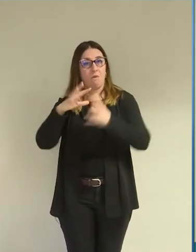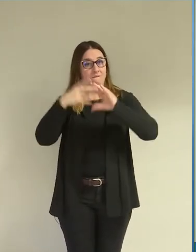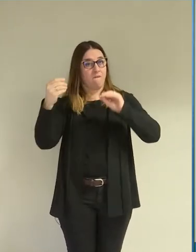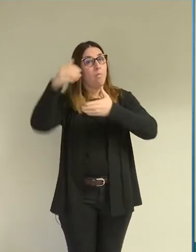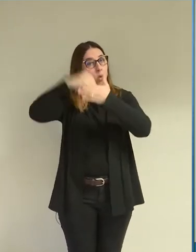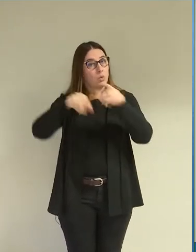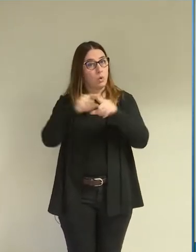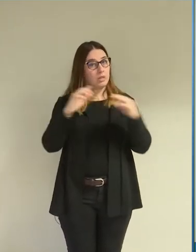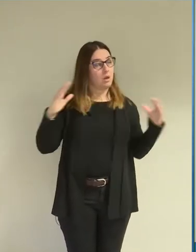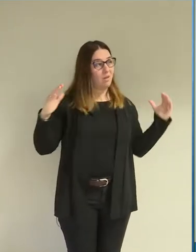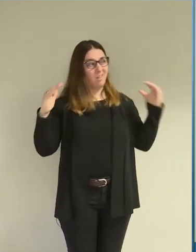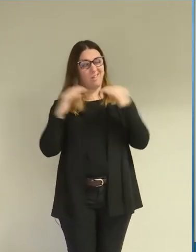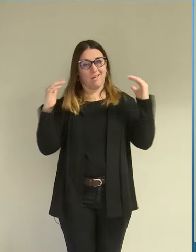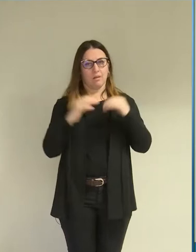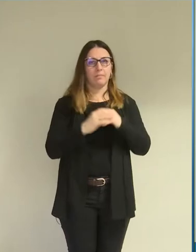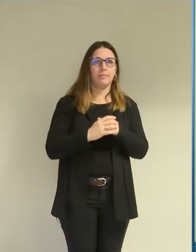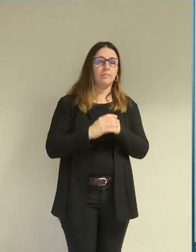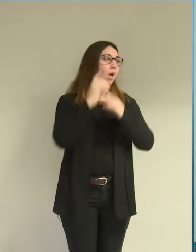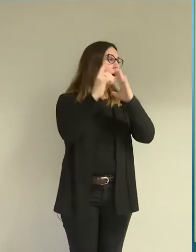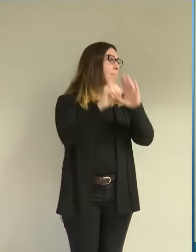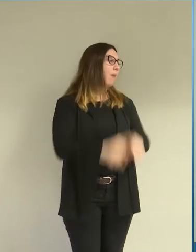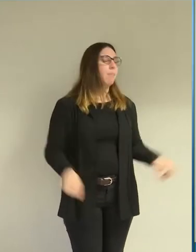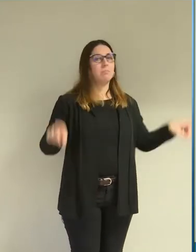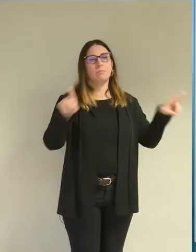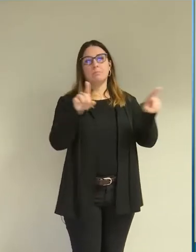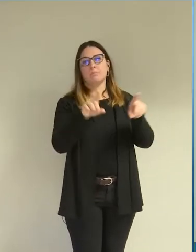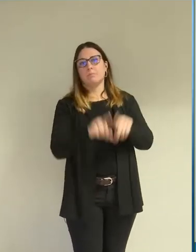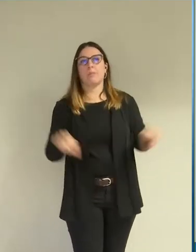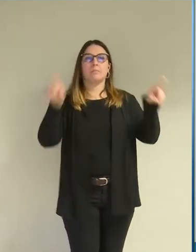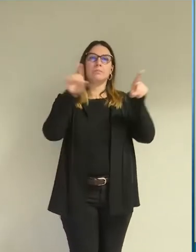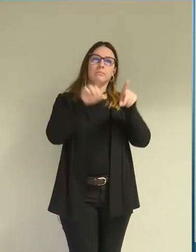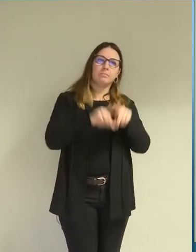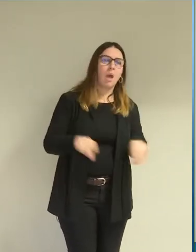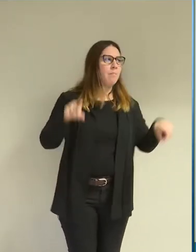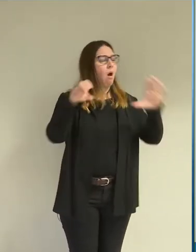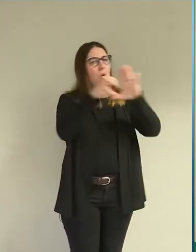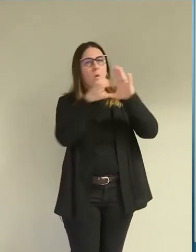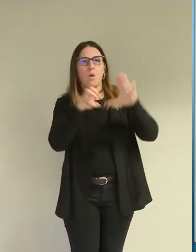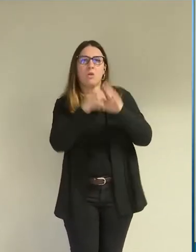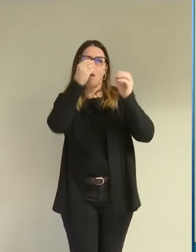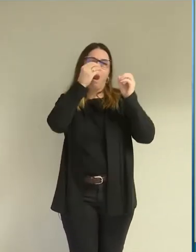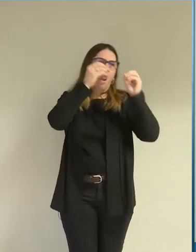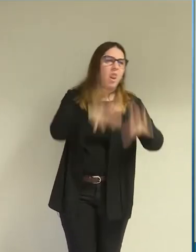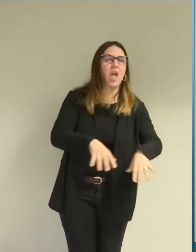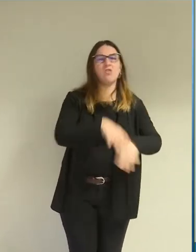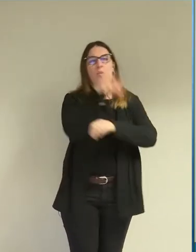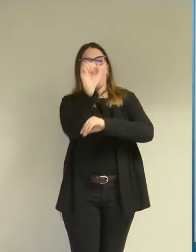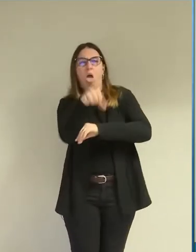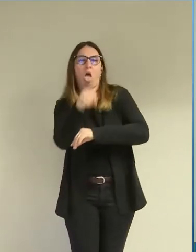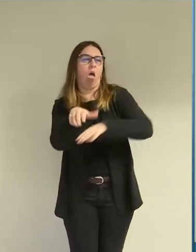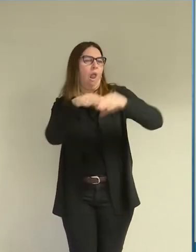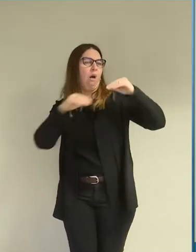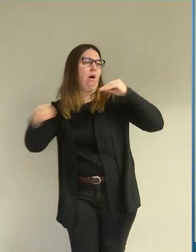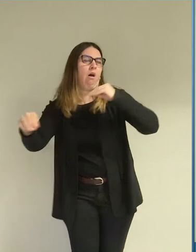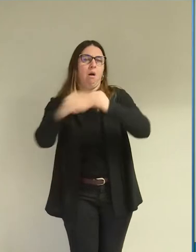avec le refrain d'une d'un grenoble supposé abandonné en déshérence en perdition à